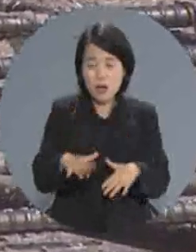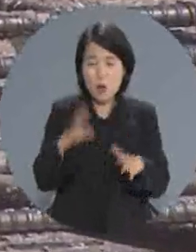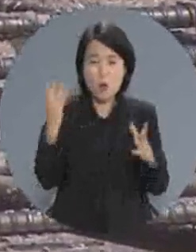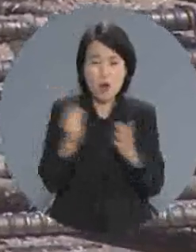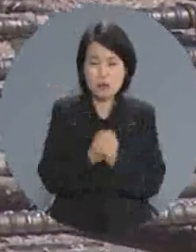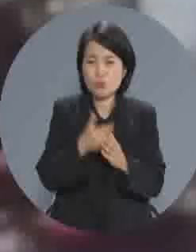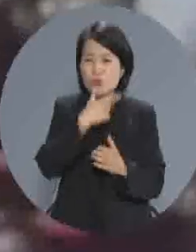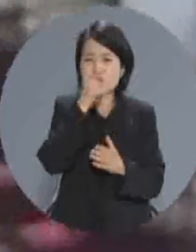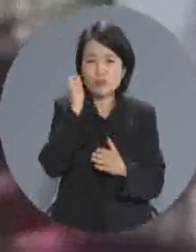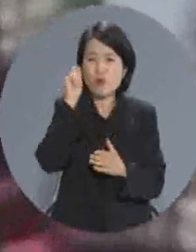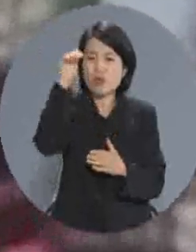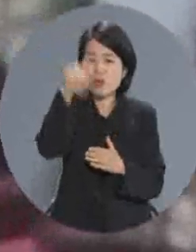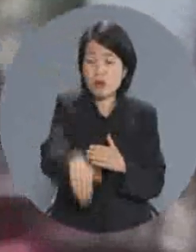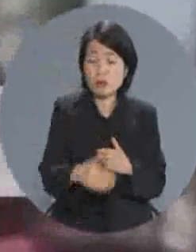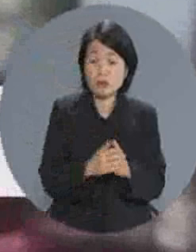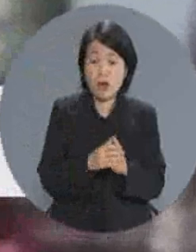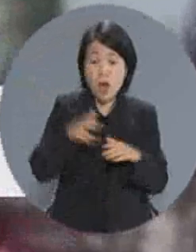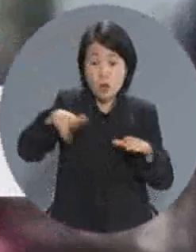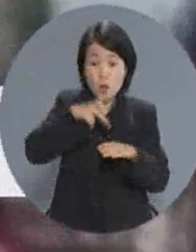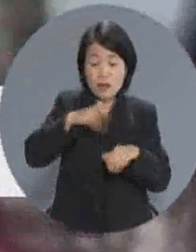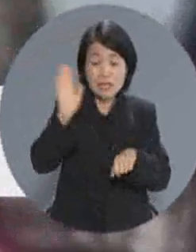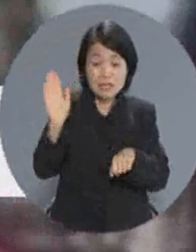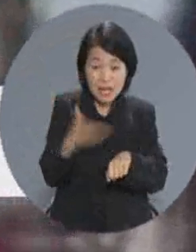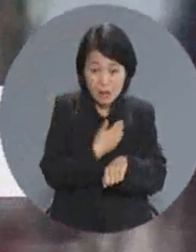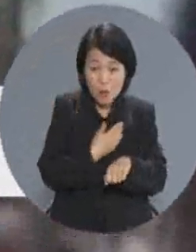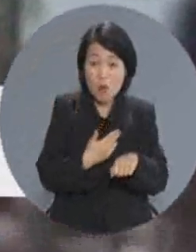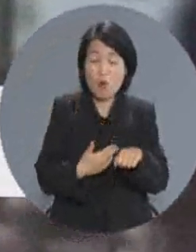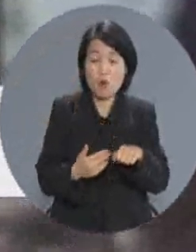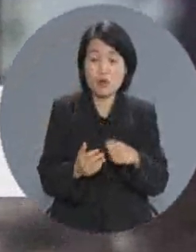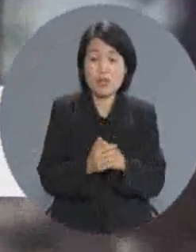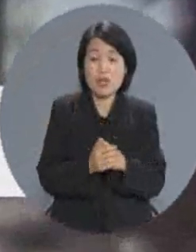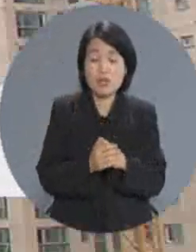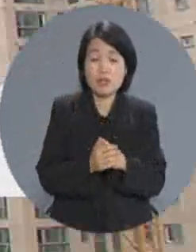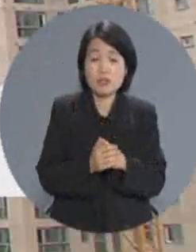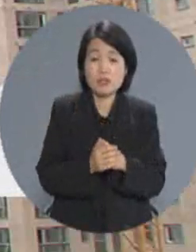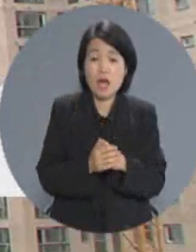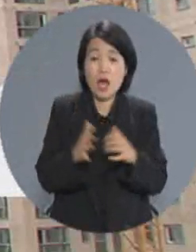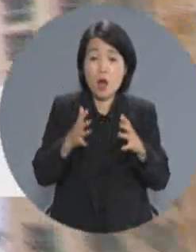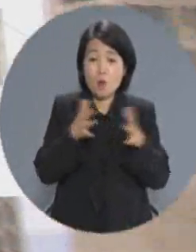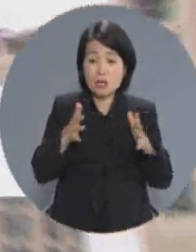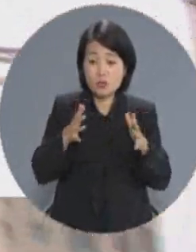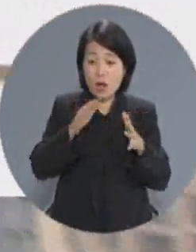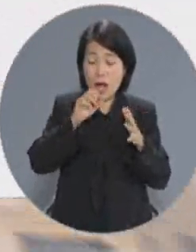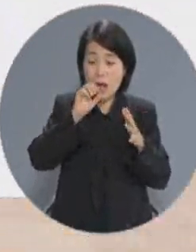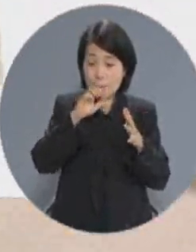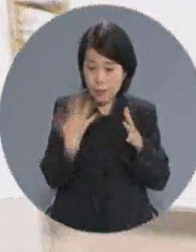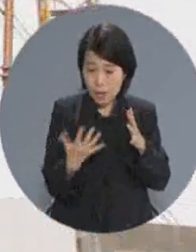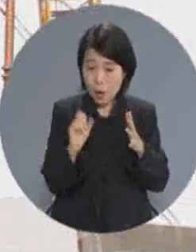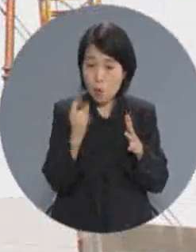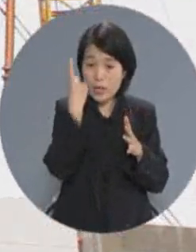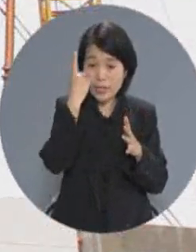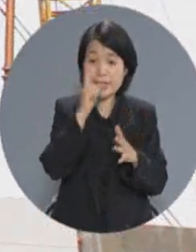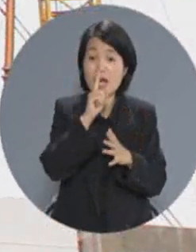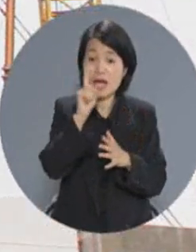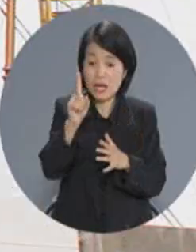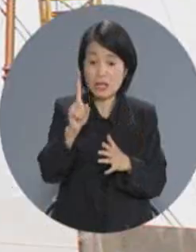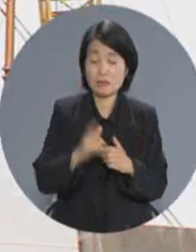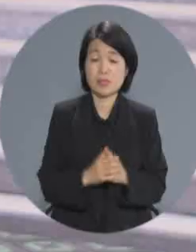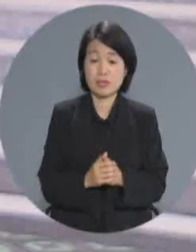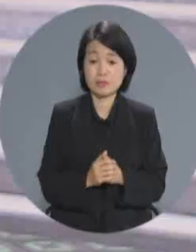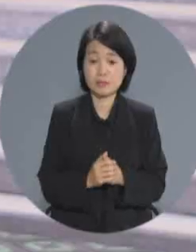없다는 겁니다. 실제로 콘크리트 타설 불법 하도급 관행은 광주 아이파크 붕괴 사고의 원인 중 하나로 꼽힌 바